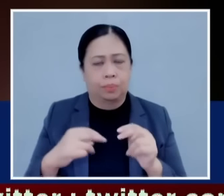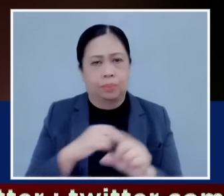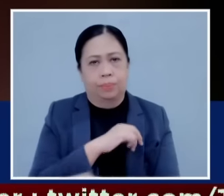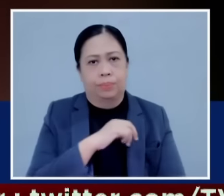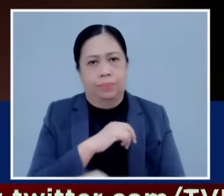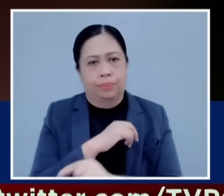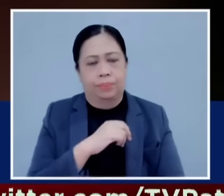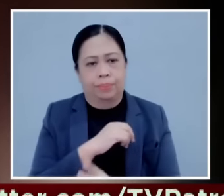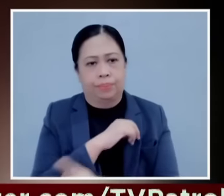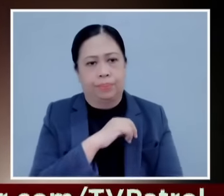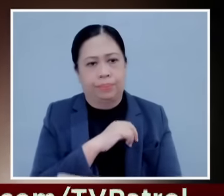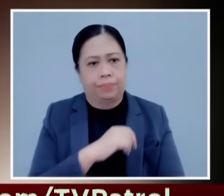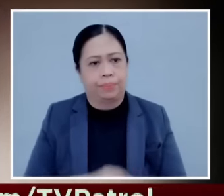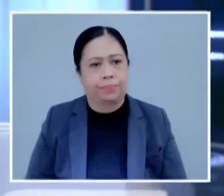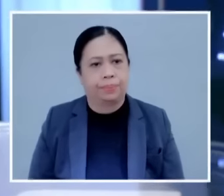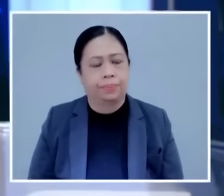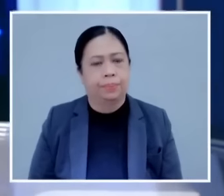Province.